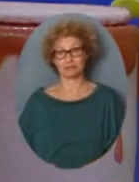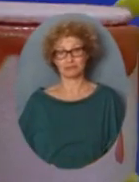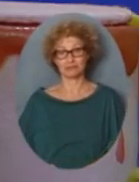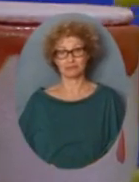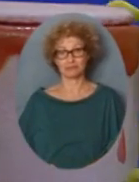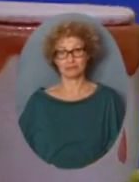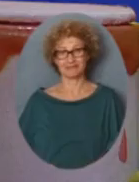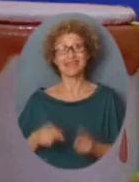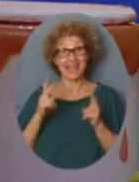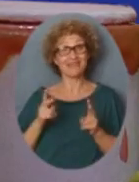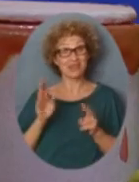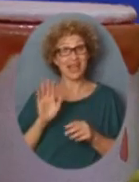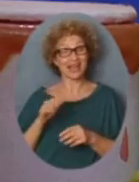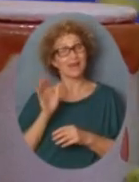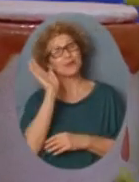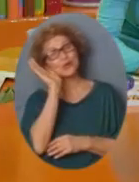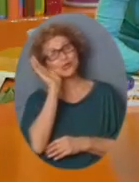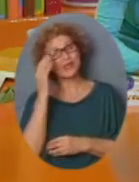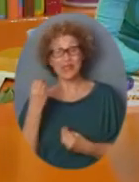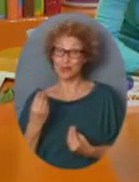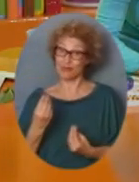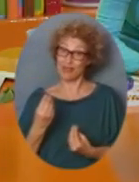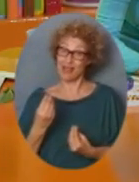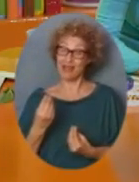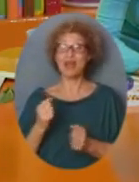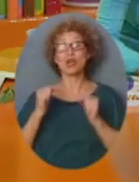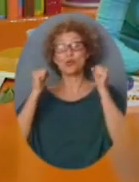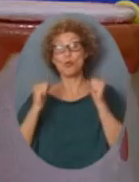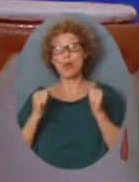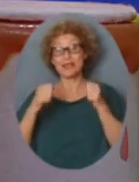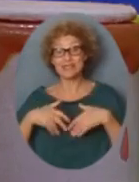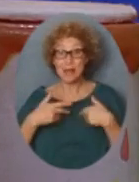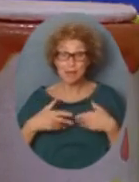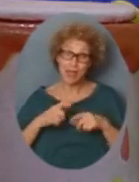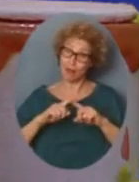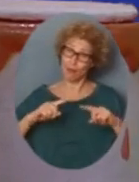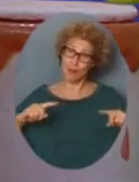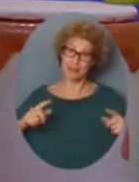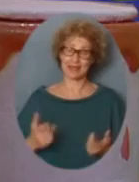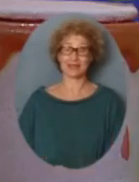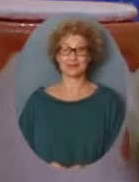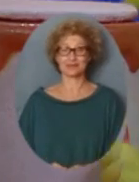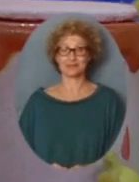אפשר גם שנה טובה? בוודאי. אפשר גם יום הולדת שמח? כן. אפשר גם